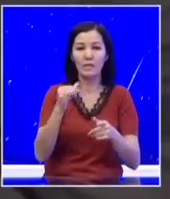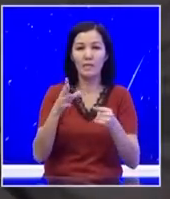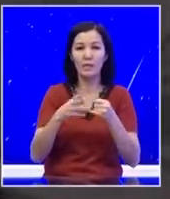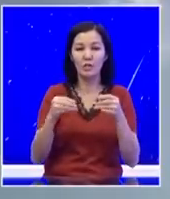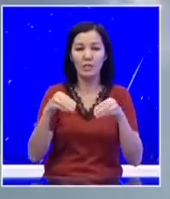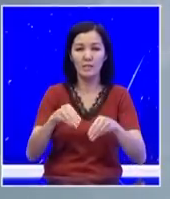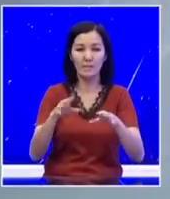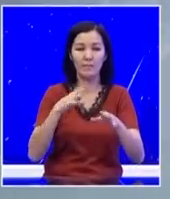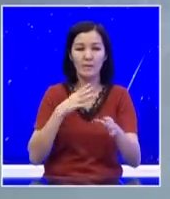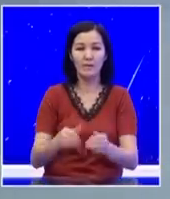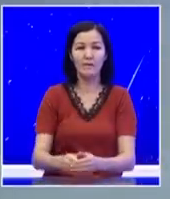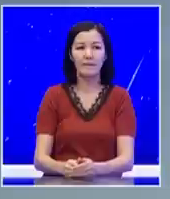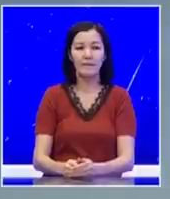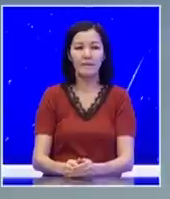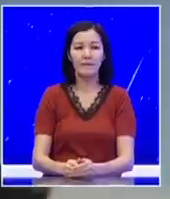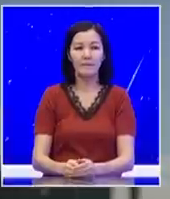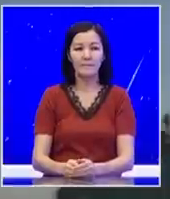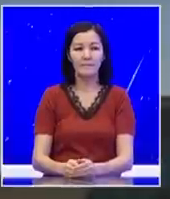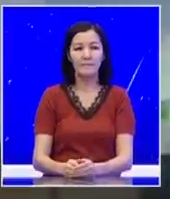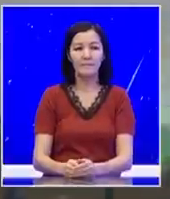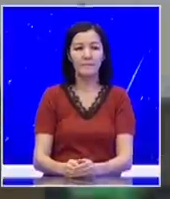сеуіп жатыр.